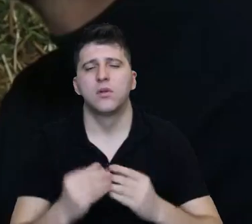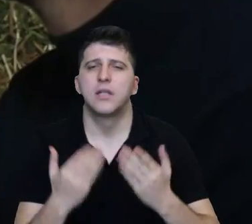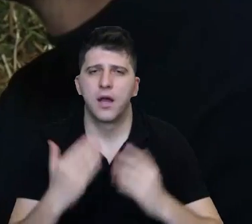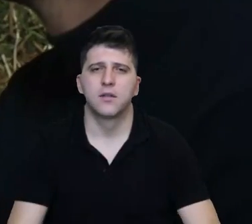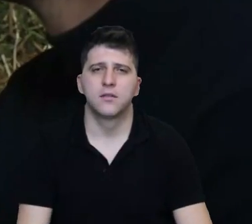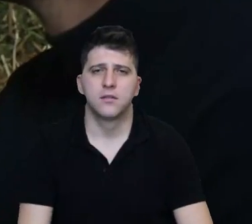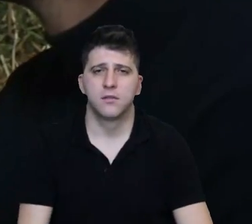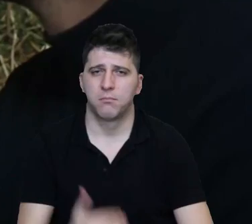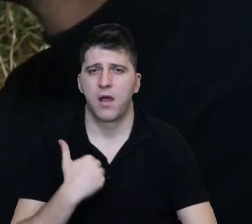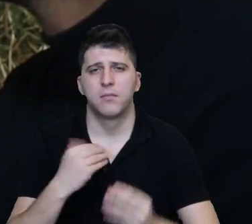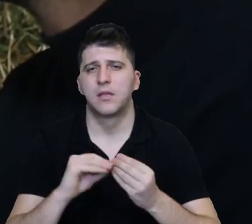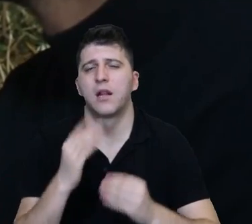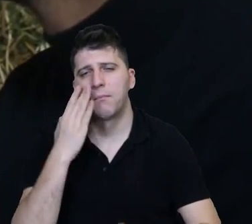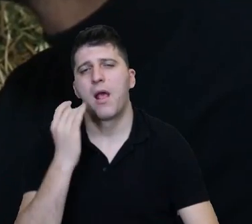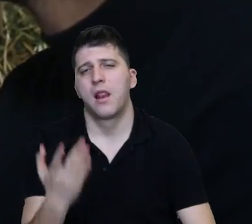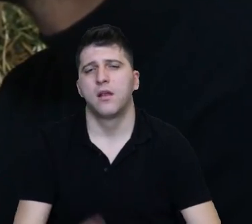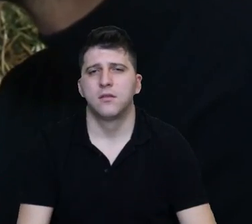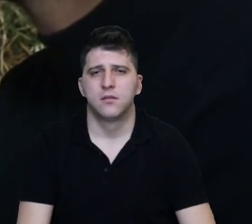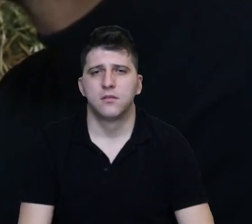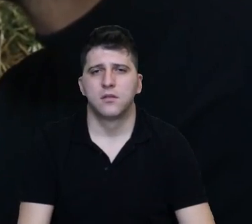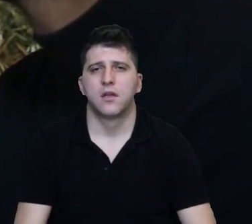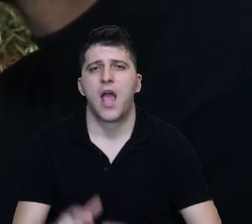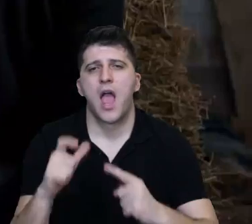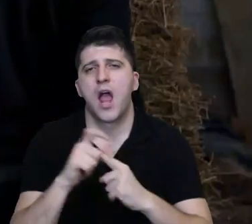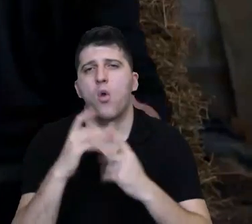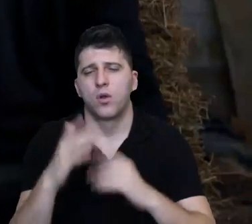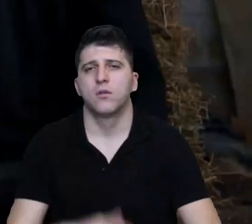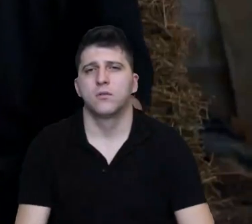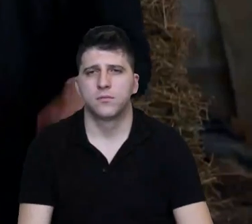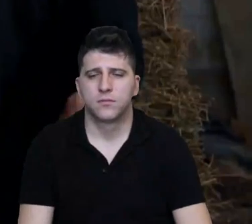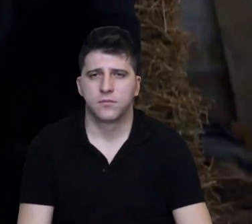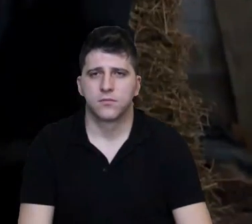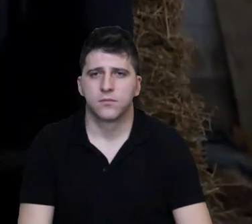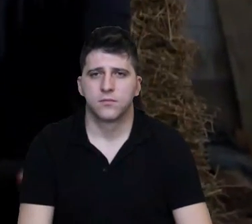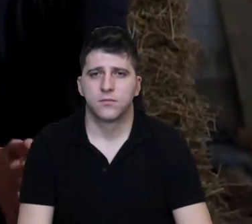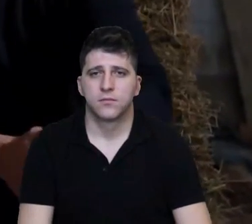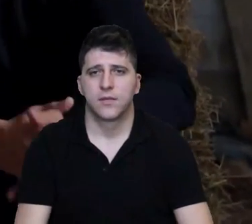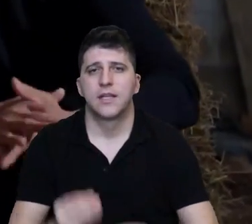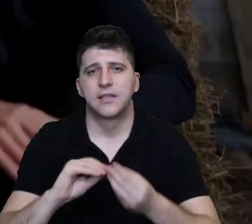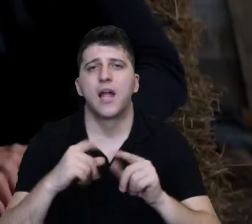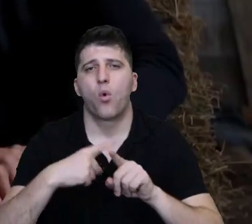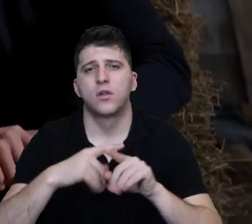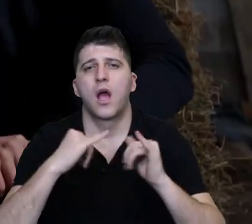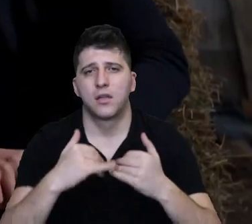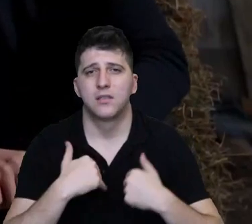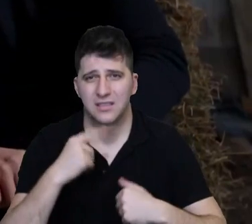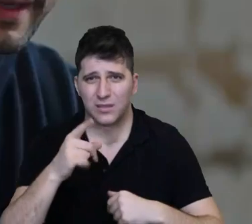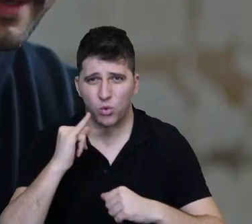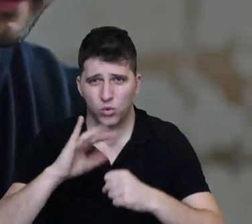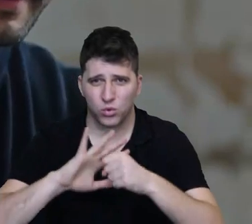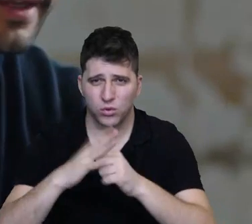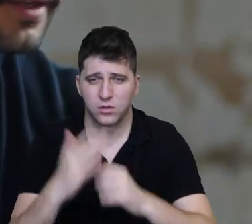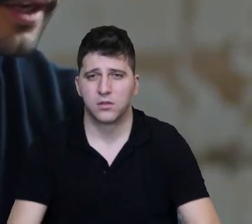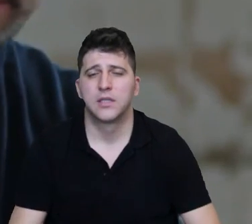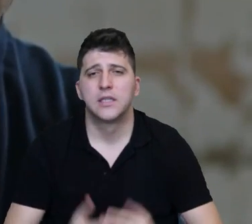Yani benim derdim belli. Erol Ejder. Dert ortağı desene. Sana da mı kötü